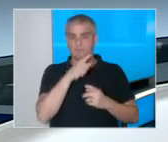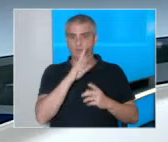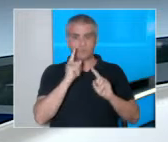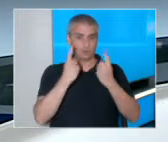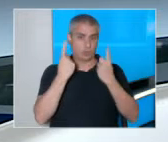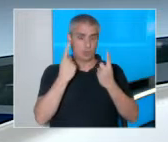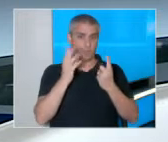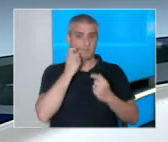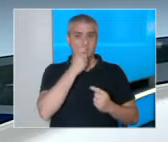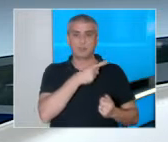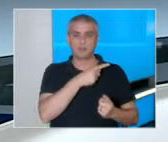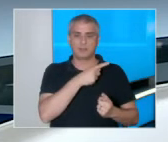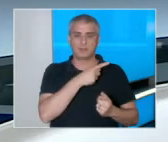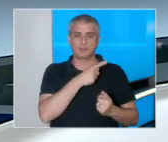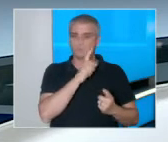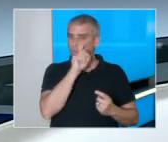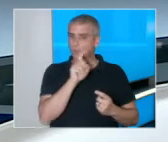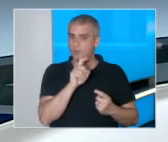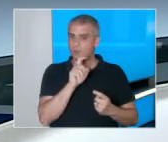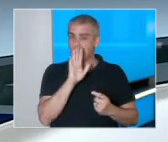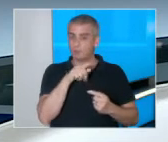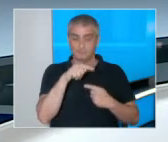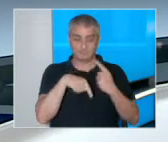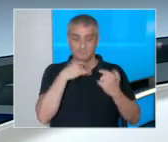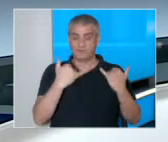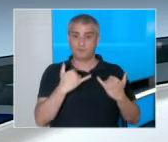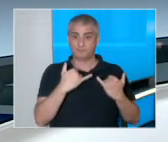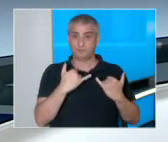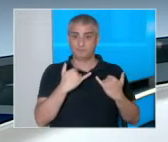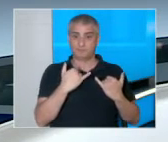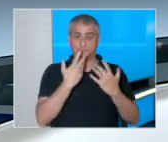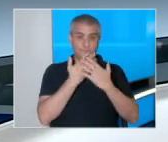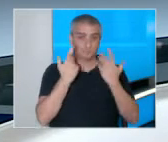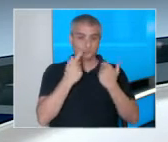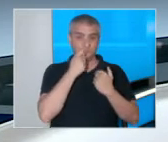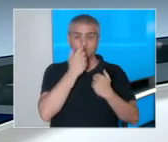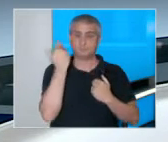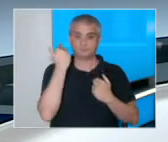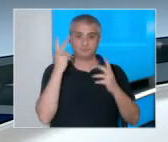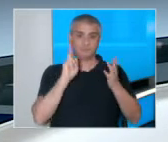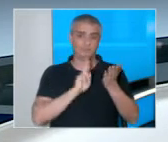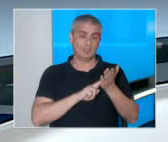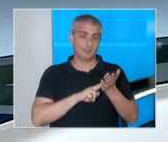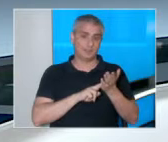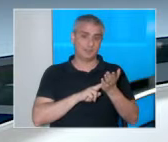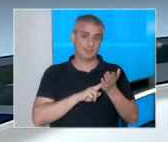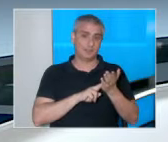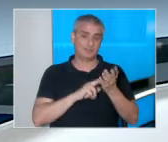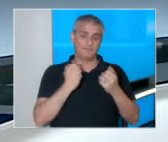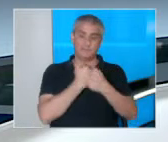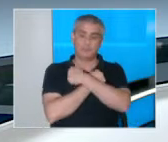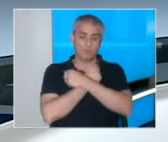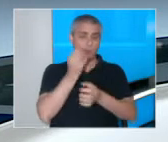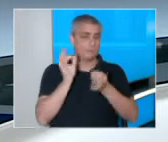על מה שקורה עם אריה דרי. יכול להיות שגם בסיבוב הזה הסתבר שדרי הקודם צדק, והחיבוק